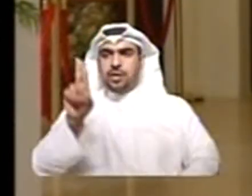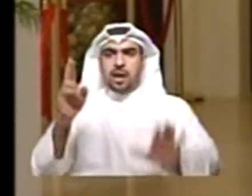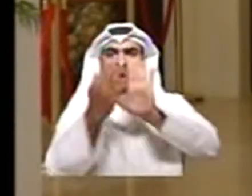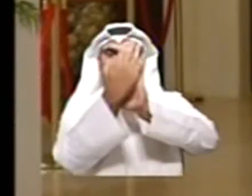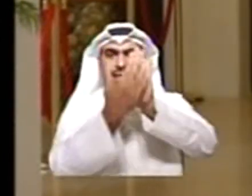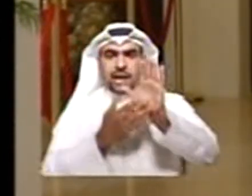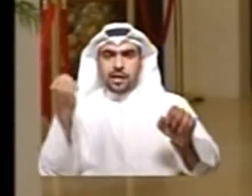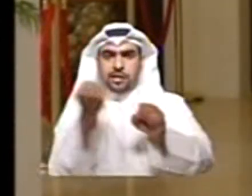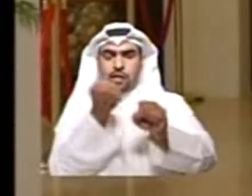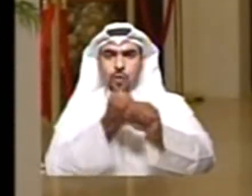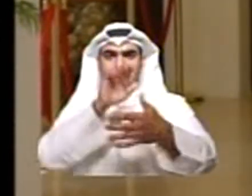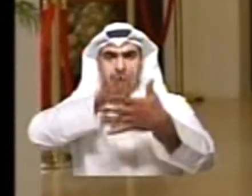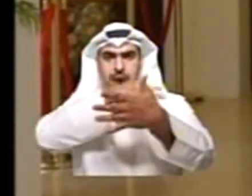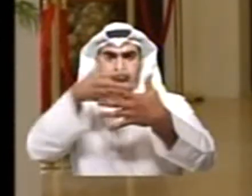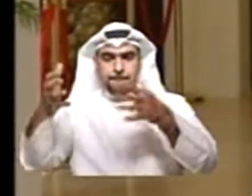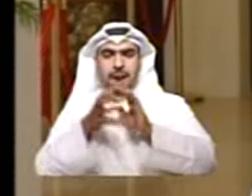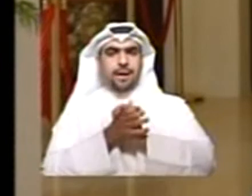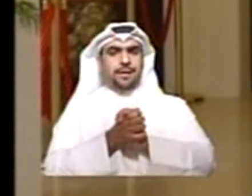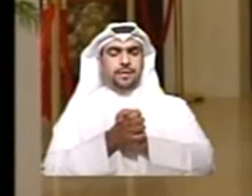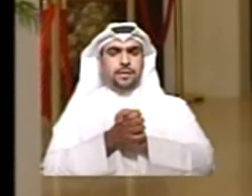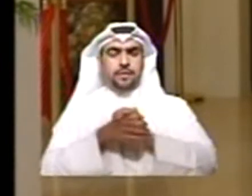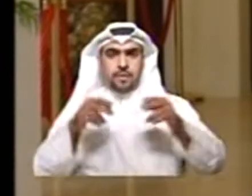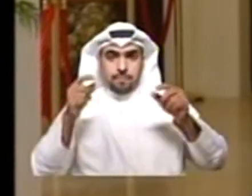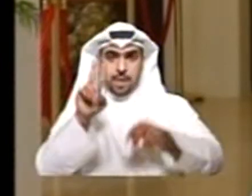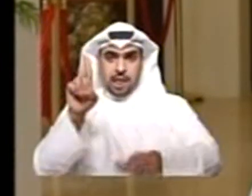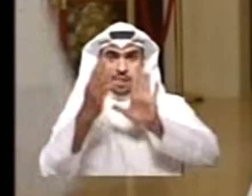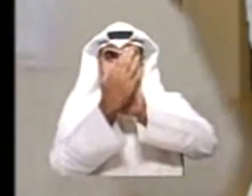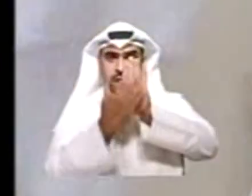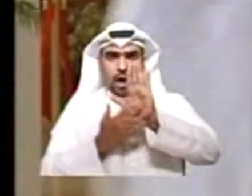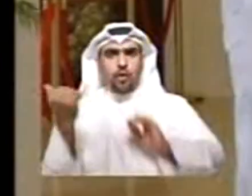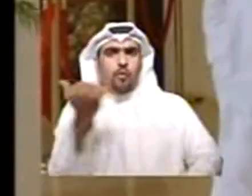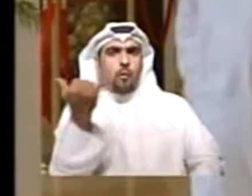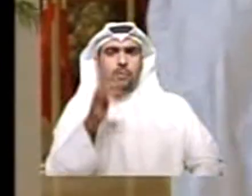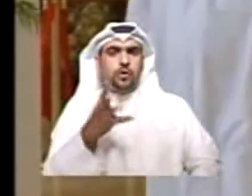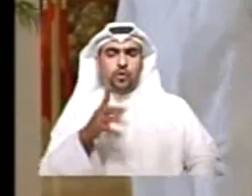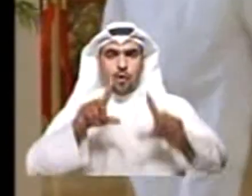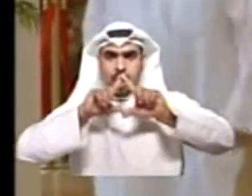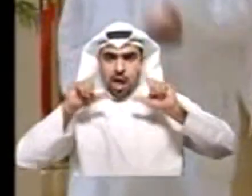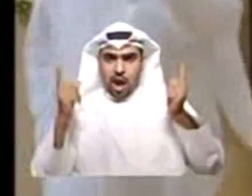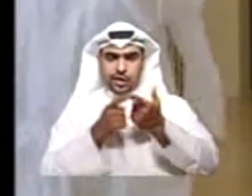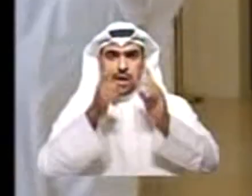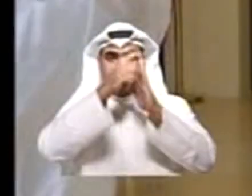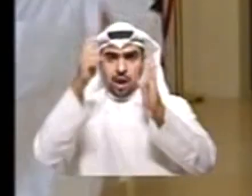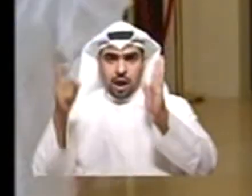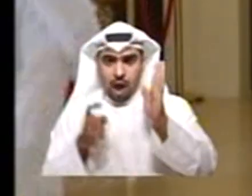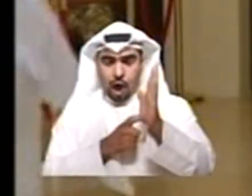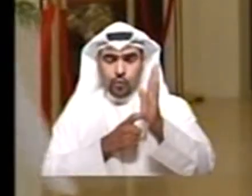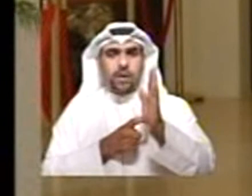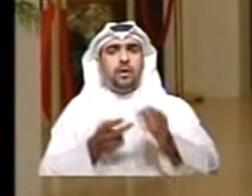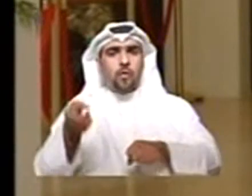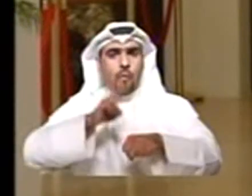جدول الاعمال، ومن ابرز يعني هذه التقارير تقرير اللجنه التشريعيه والقانونيه فيما يتعلق في موضوع